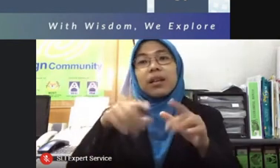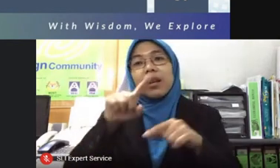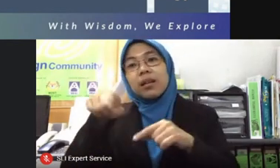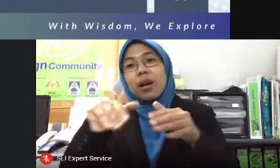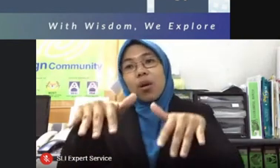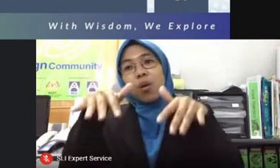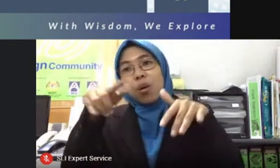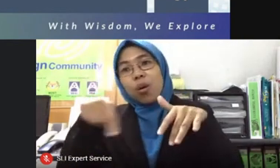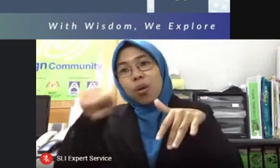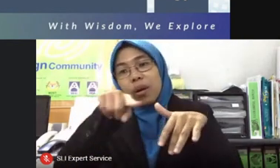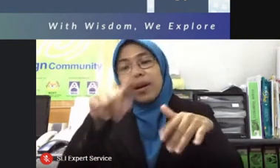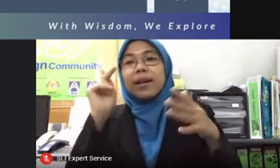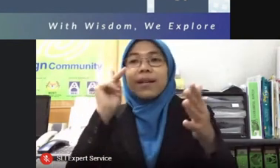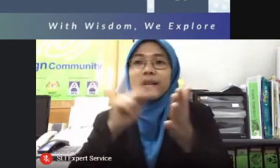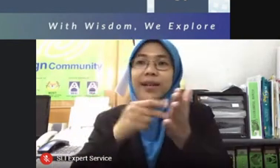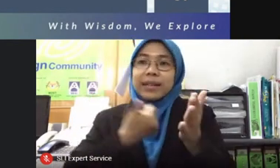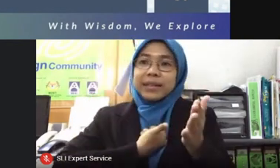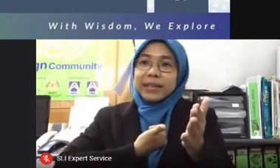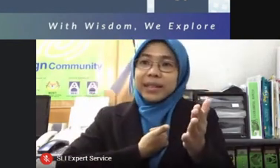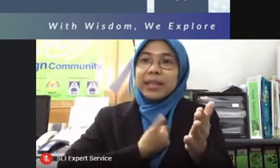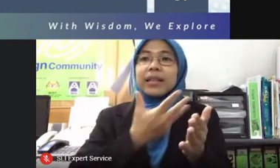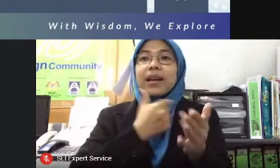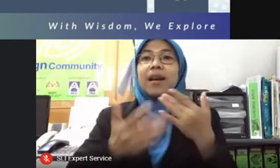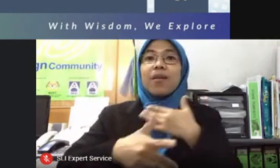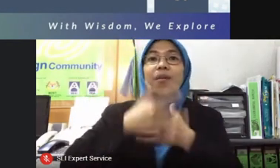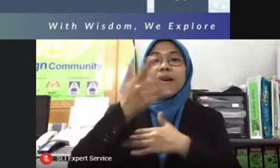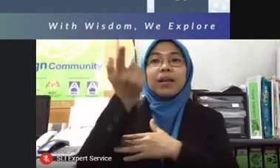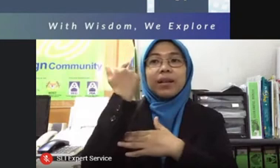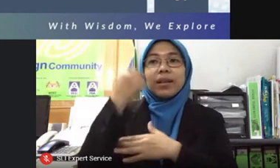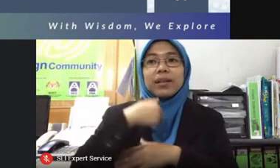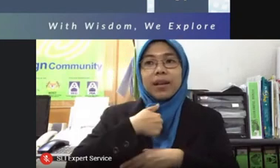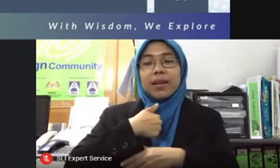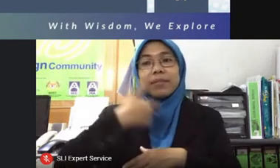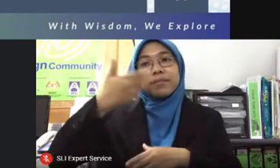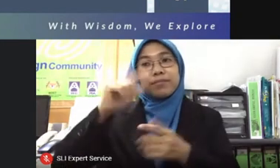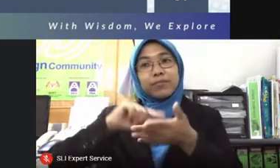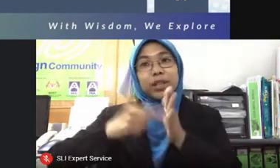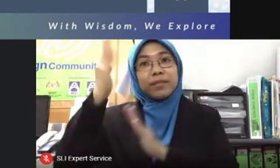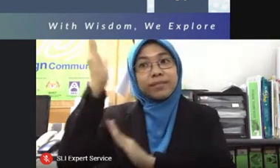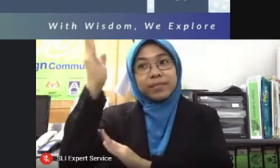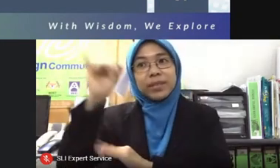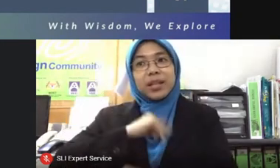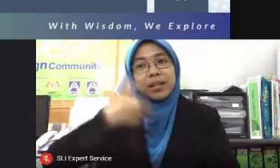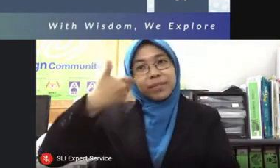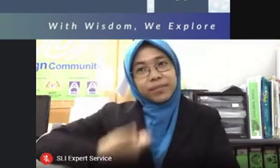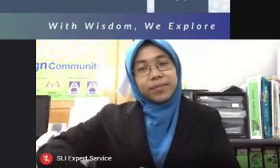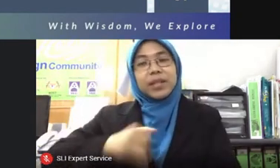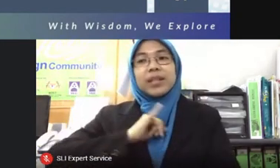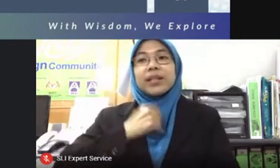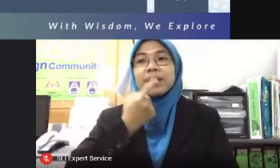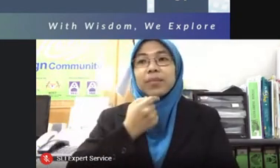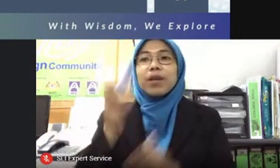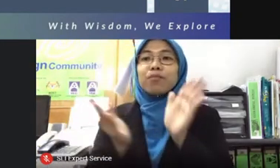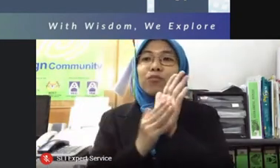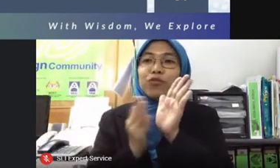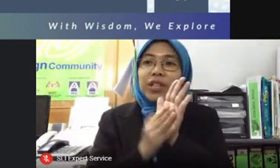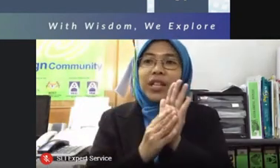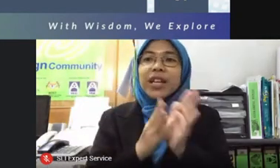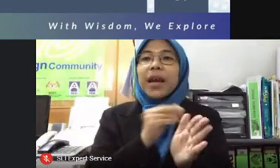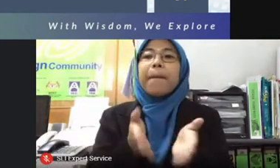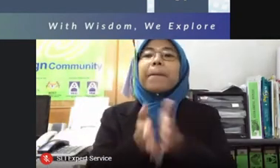audience, kenalkan diri. Macam tadi awal-awal saya punya presentation, saya kenalkan diri saya, puji dan juga